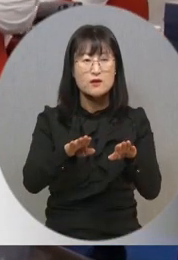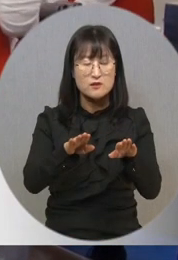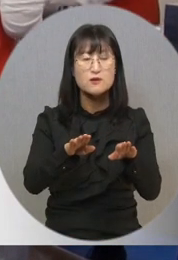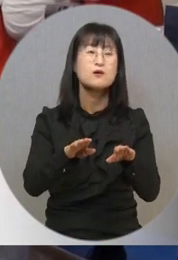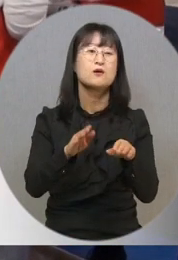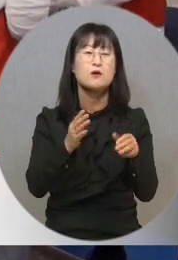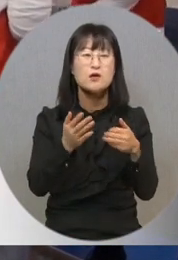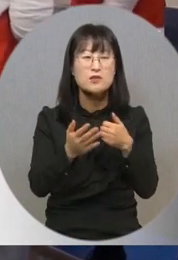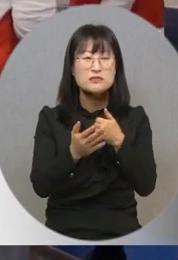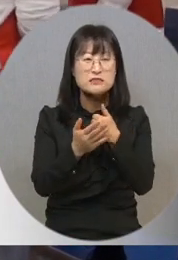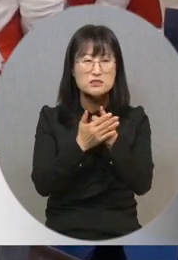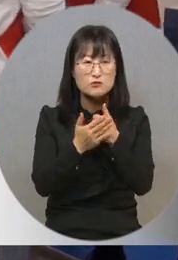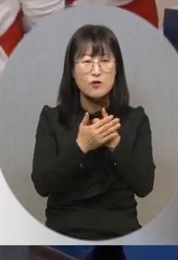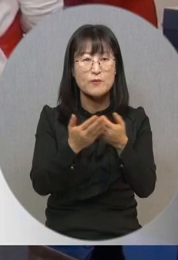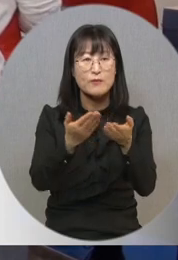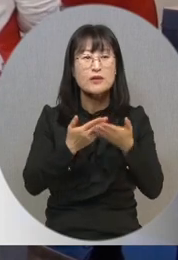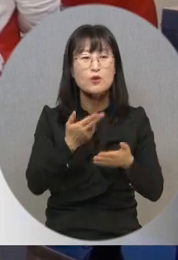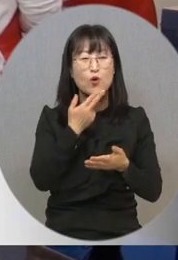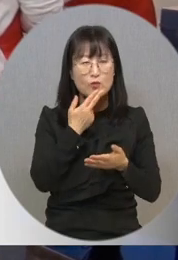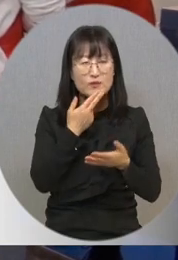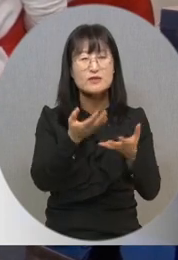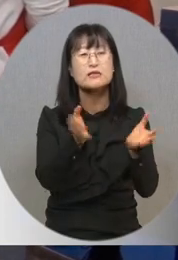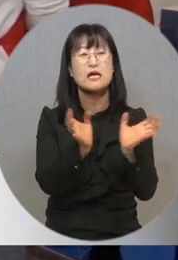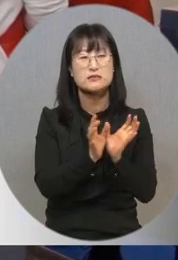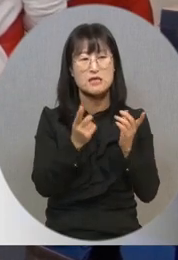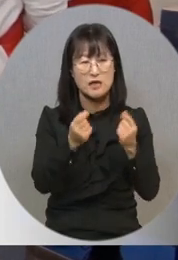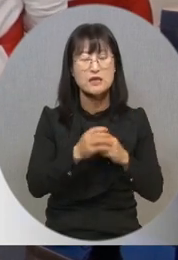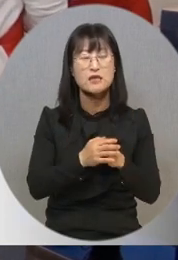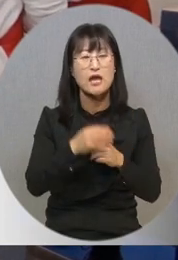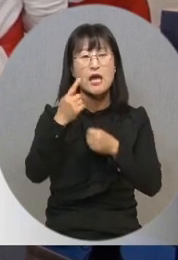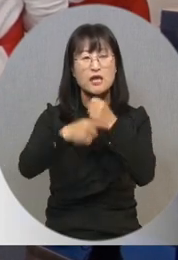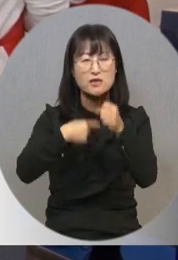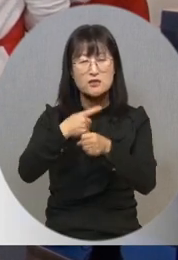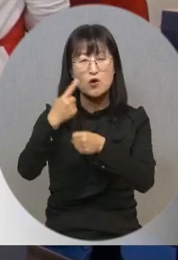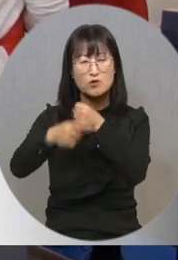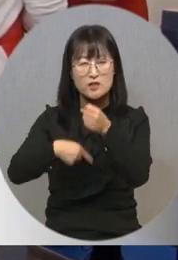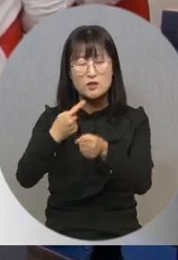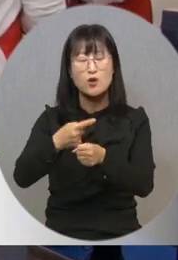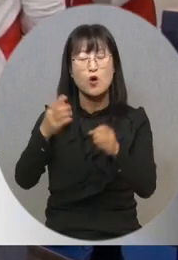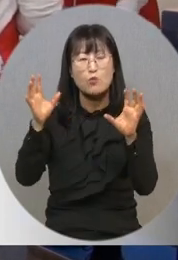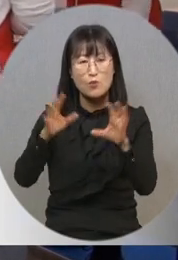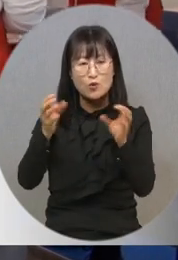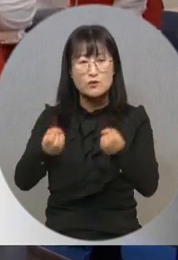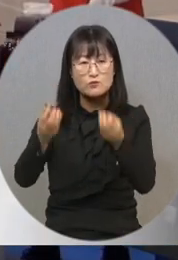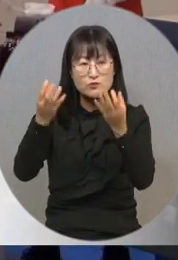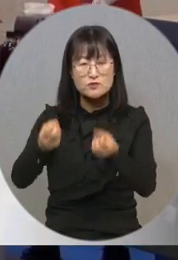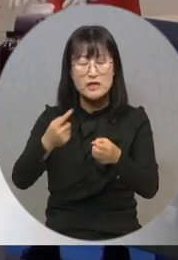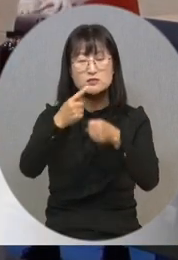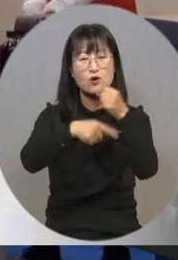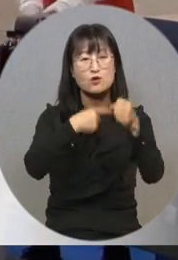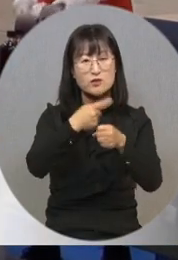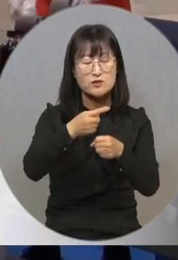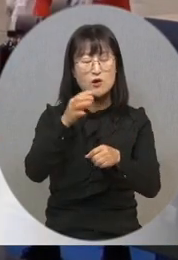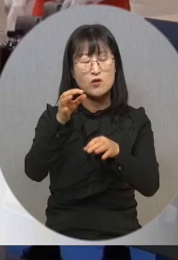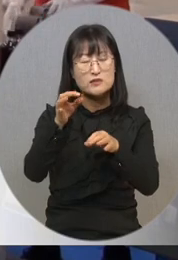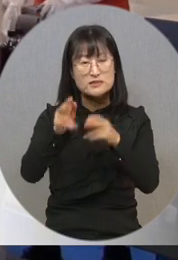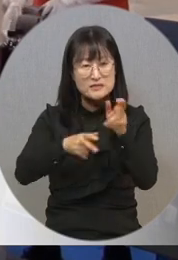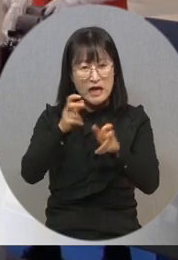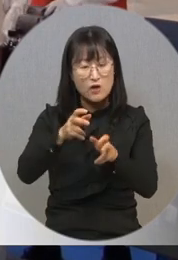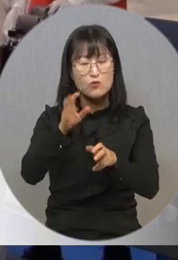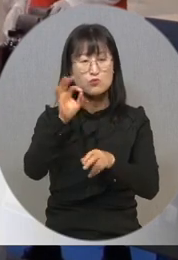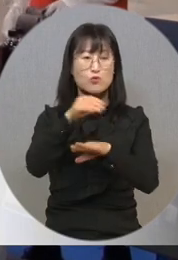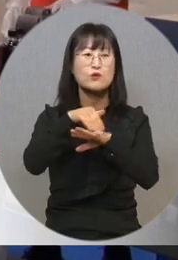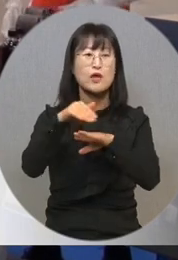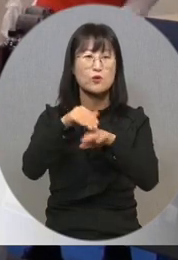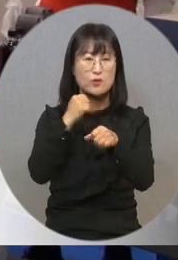않는 단체입니다. 매년 후원행사를 해서 연대 1년 사업을 하고 발달장애인 주간활동